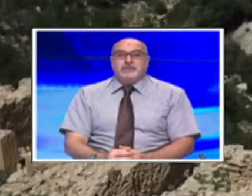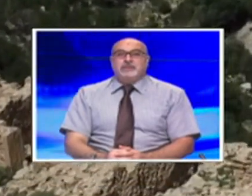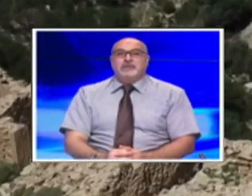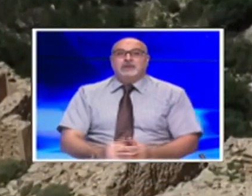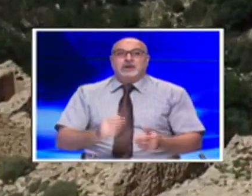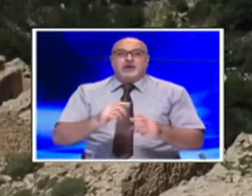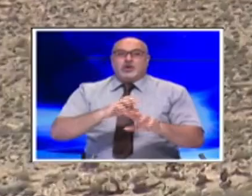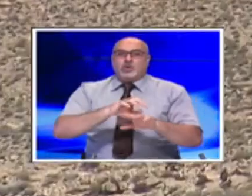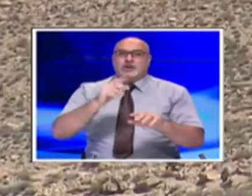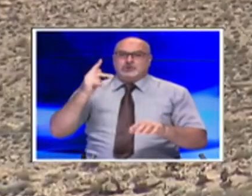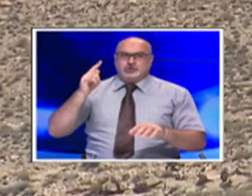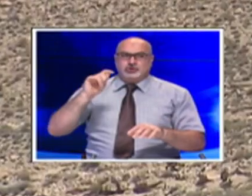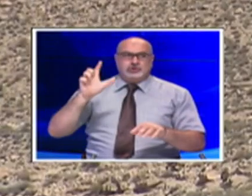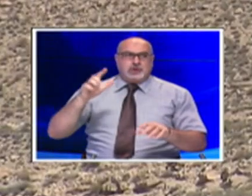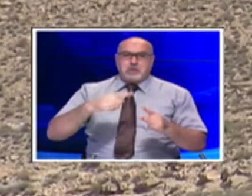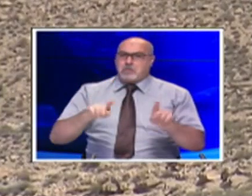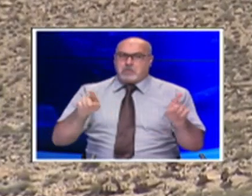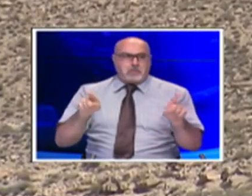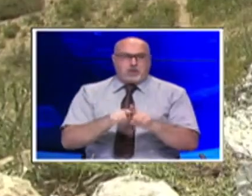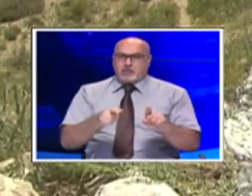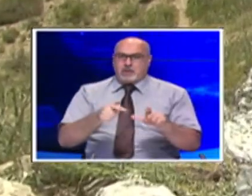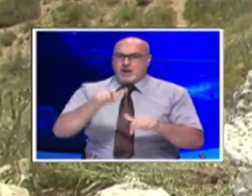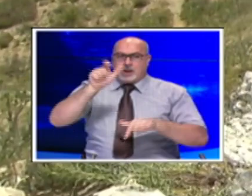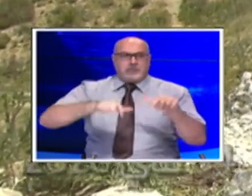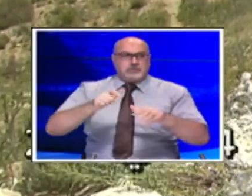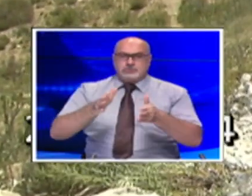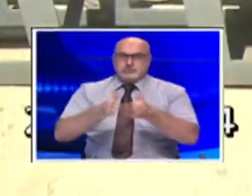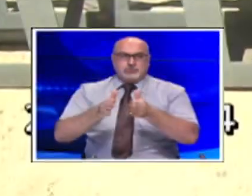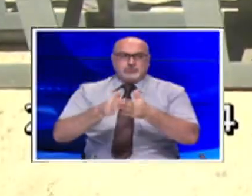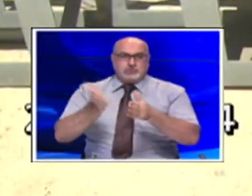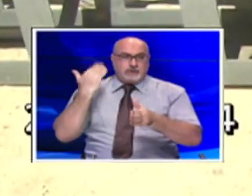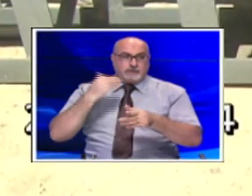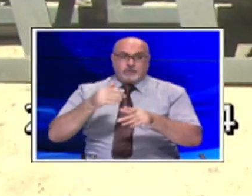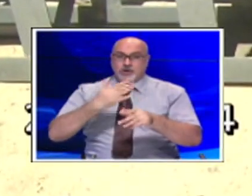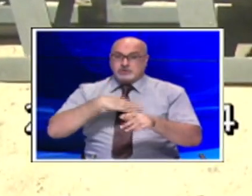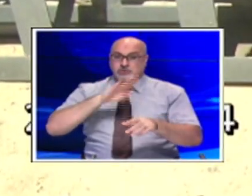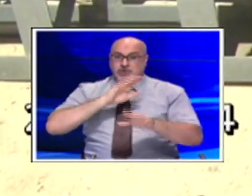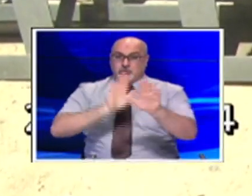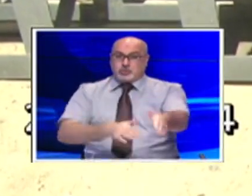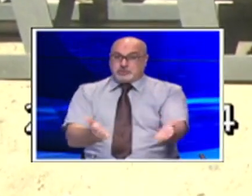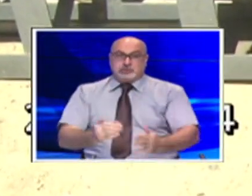وبتبرتقة بولاية خنشلة لا يزال المواطنون يطالبون بما وعدهم المسؤولون.